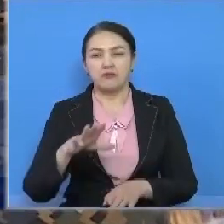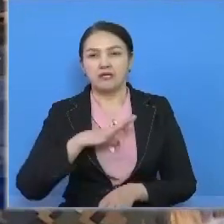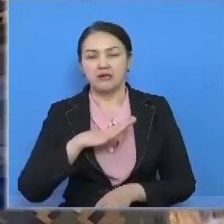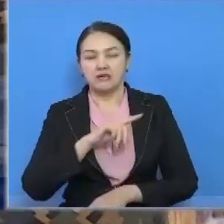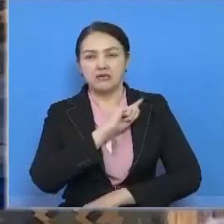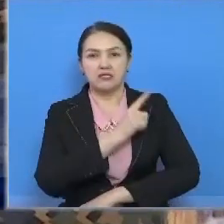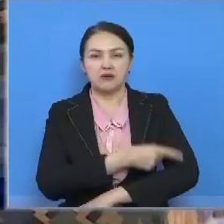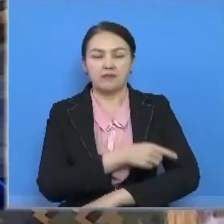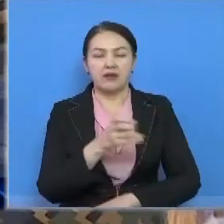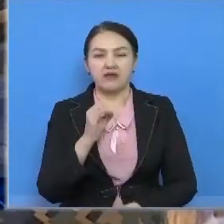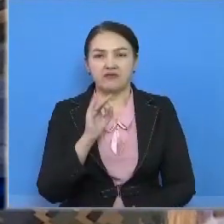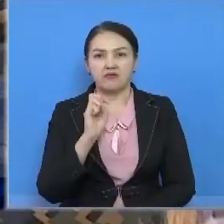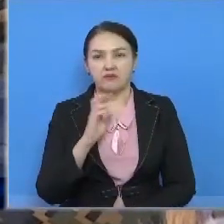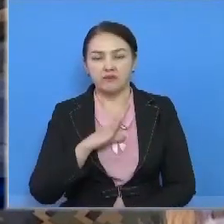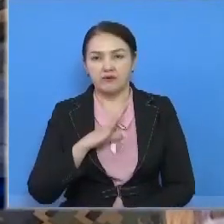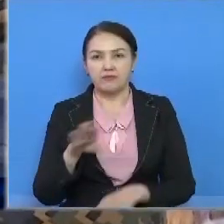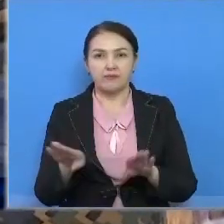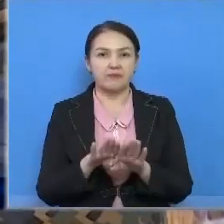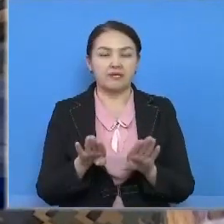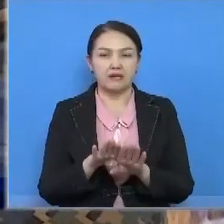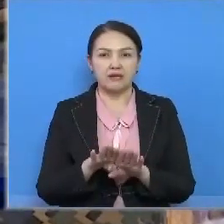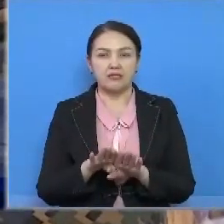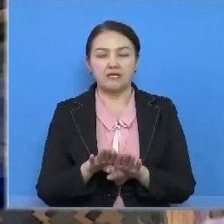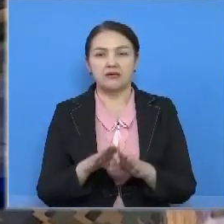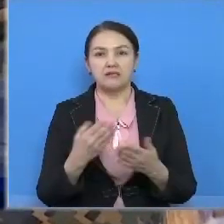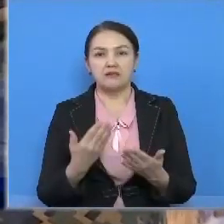превосходящих сил боевиков, тем самым